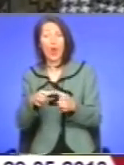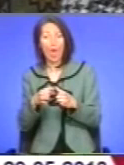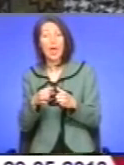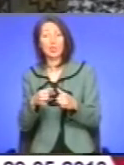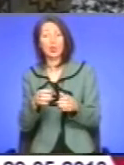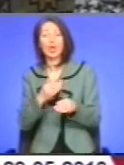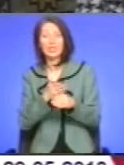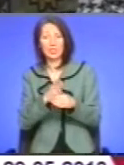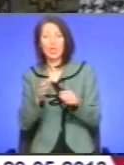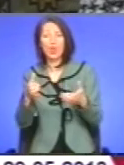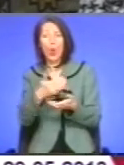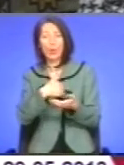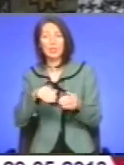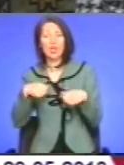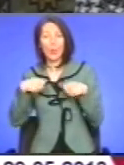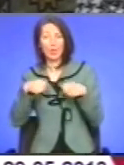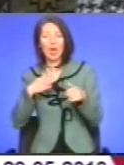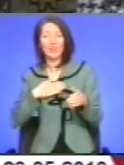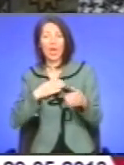він продав нашому музею.